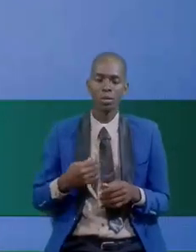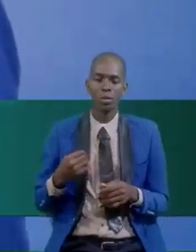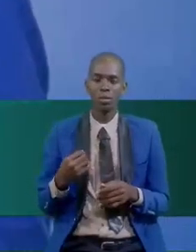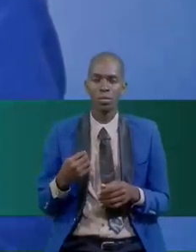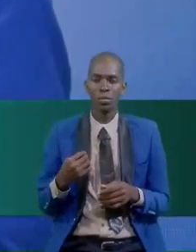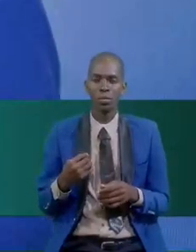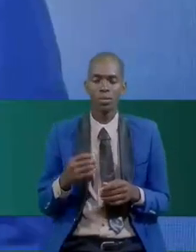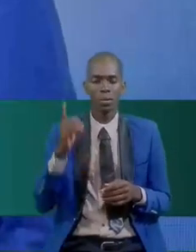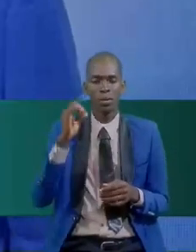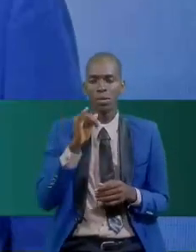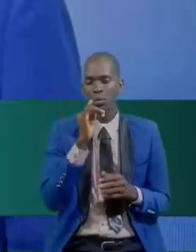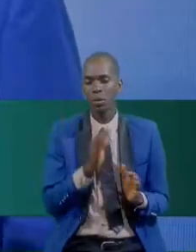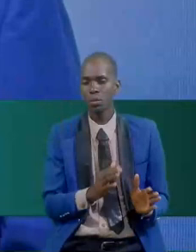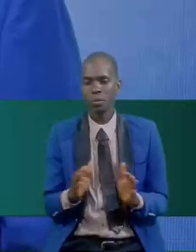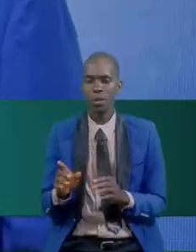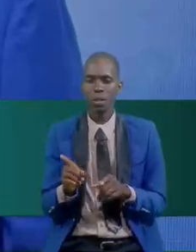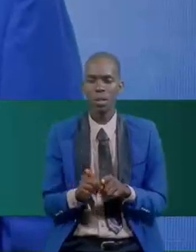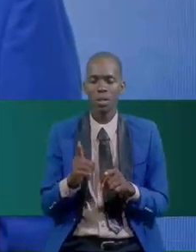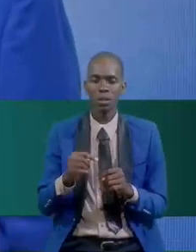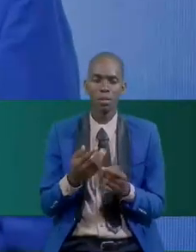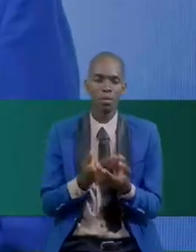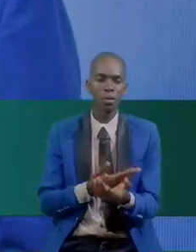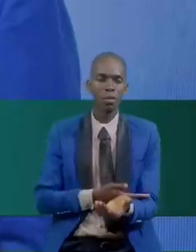que celle de l'aurore.